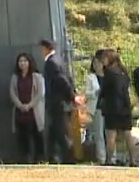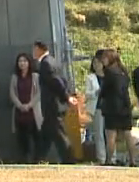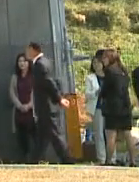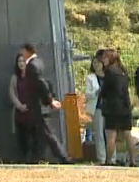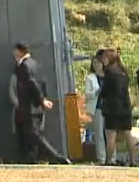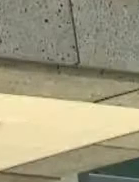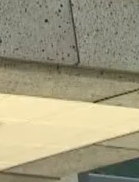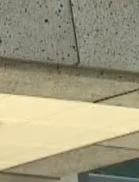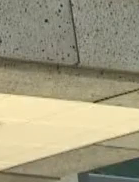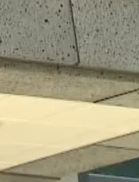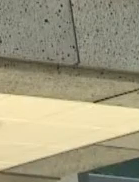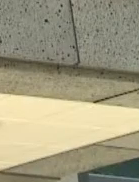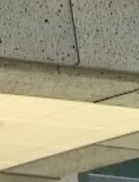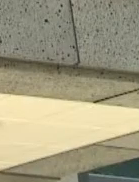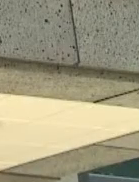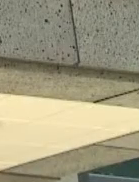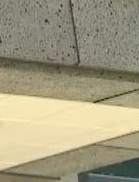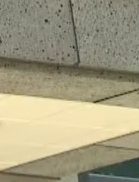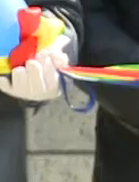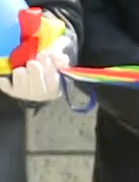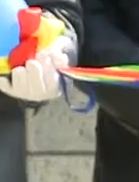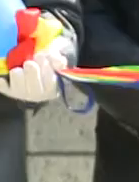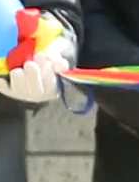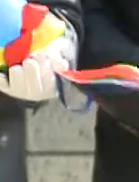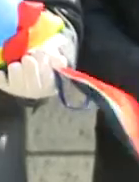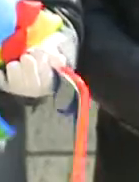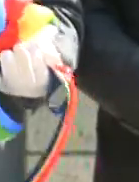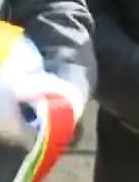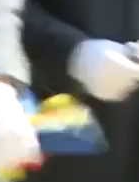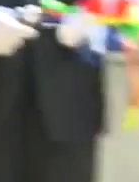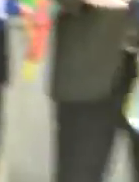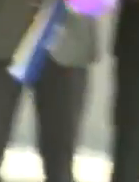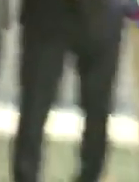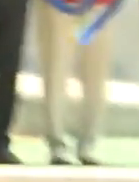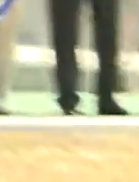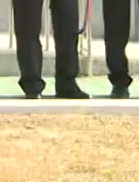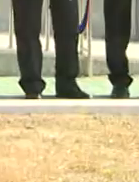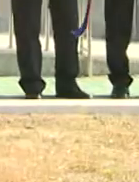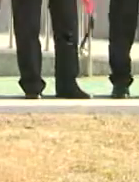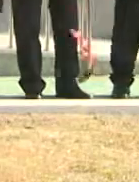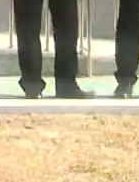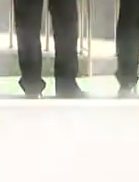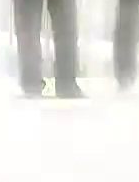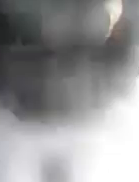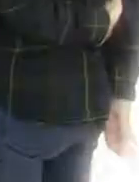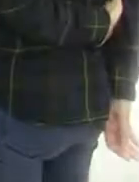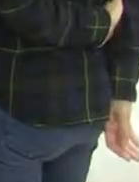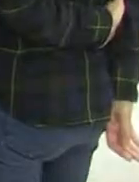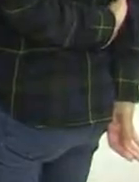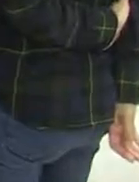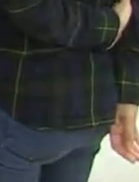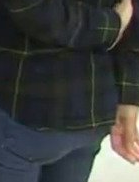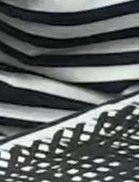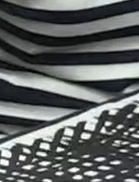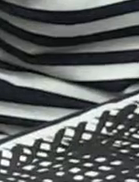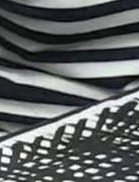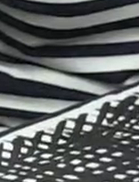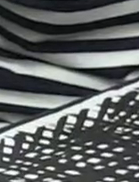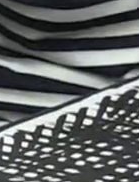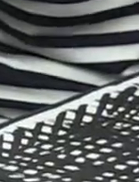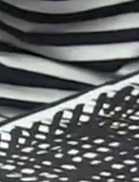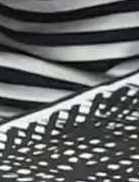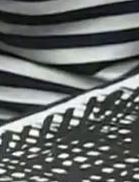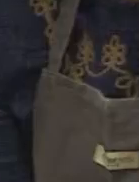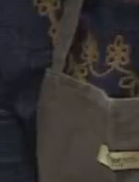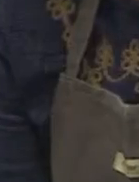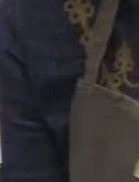남구 연희읍 유강리에 문을 연 다목적 복지회관입니다. 총 사업비 9억 원에 지상 2층 규모로 지난달 15일